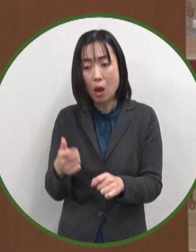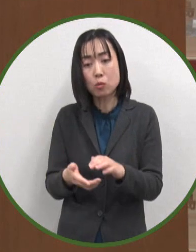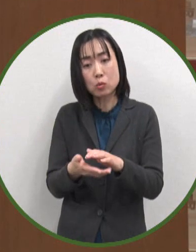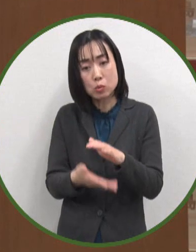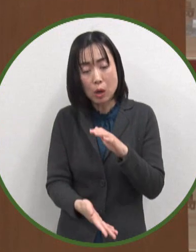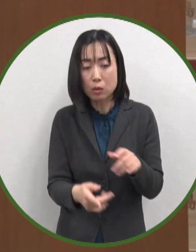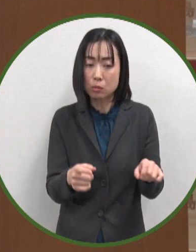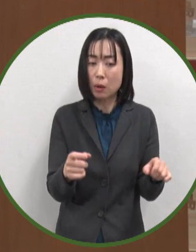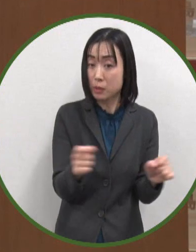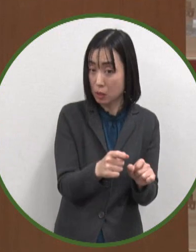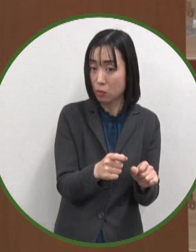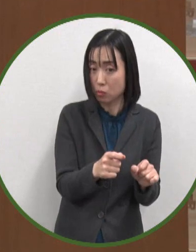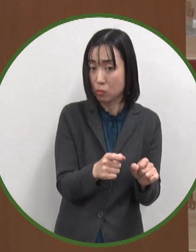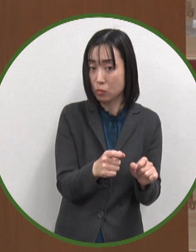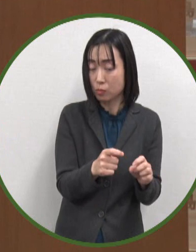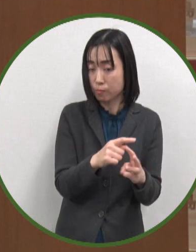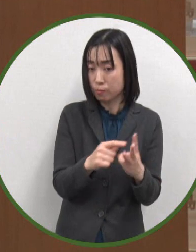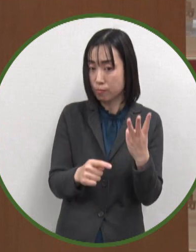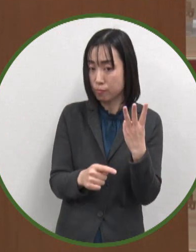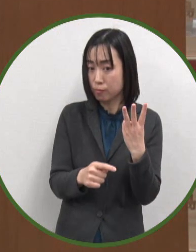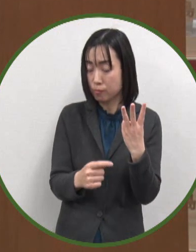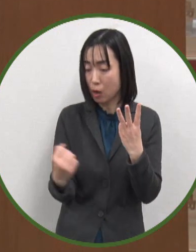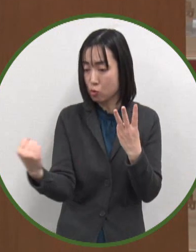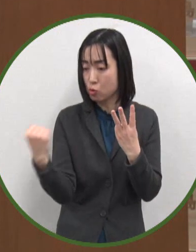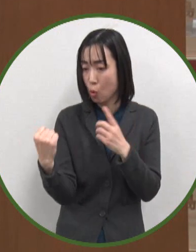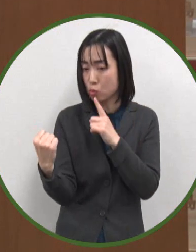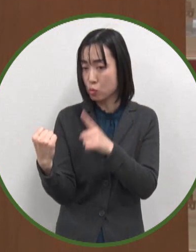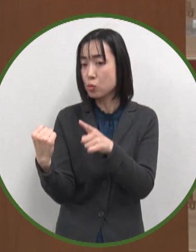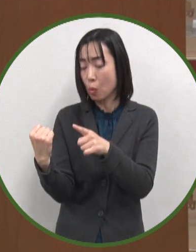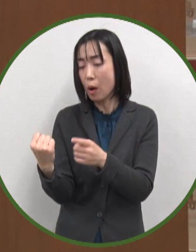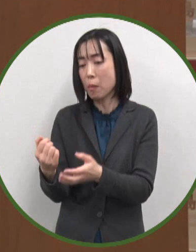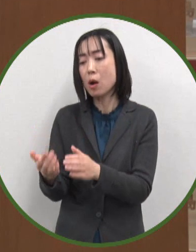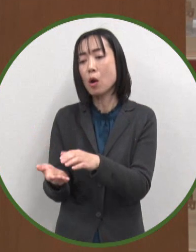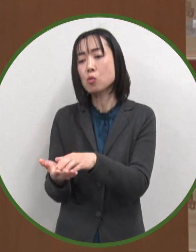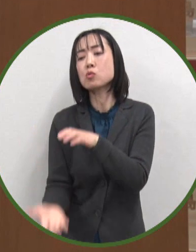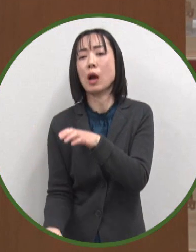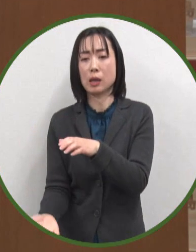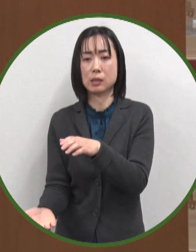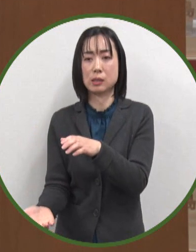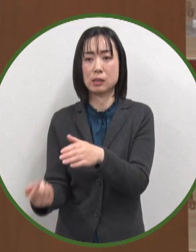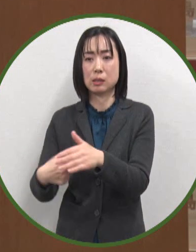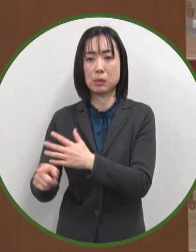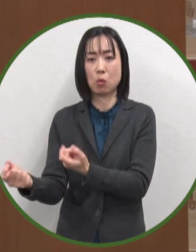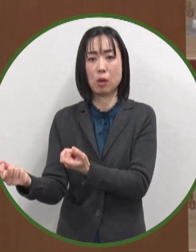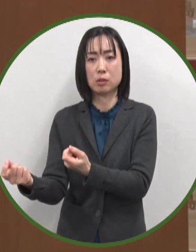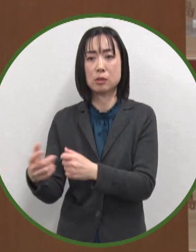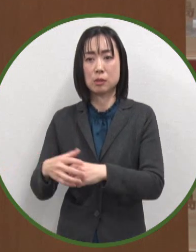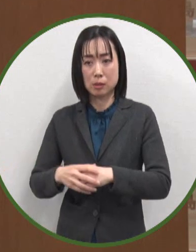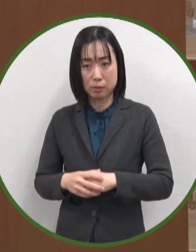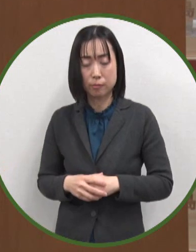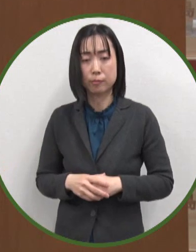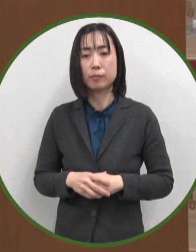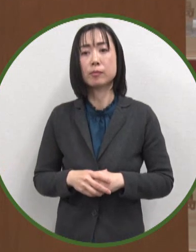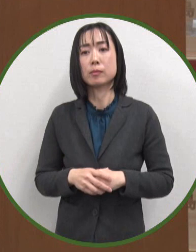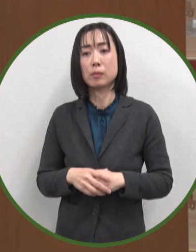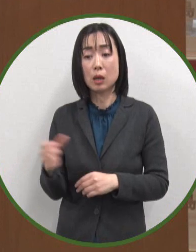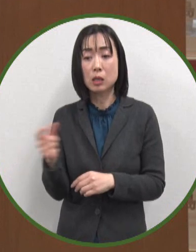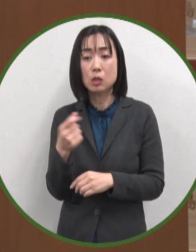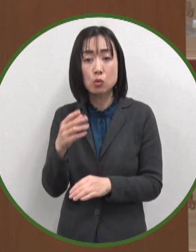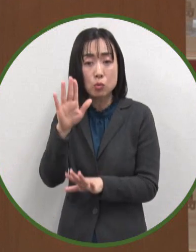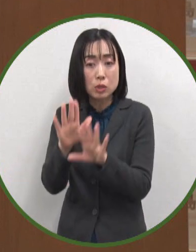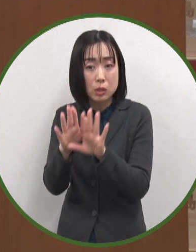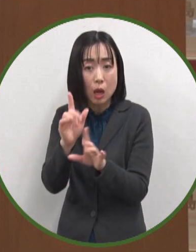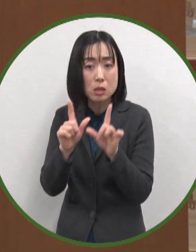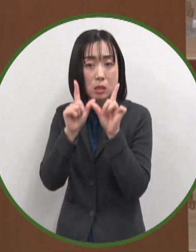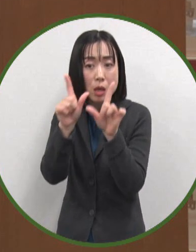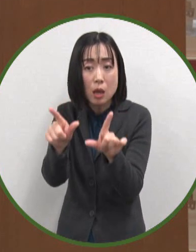早く深く短くなんですが、強くっていうところは深くなんですけども、早くっていうのはその緊急事態宣言が出るような状況にな